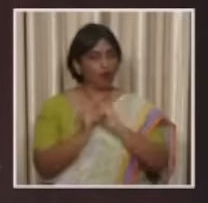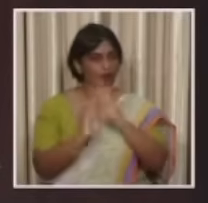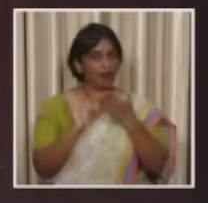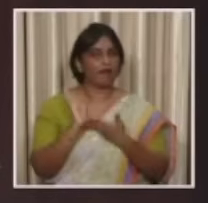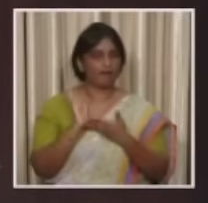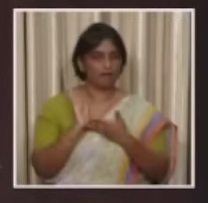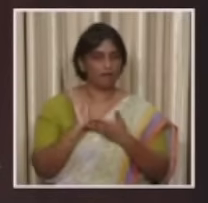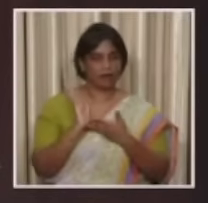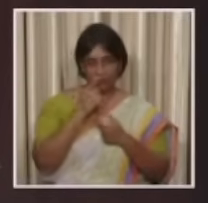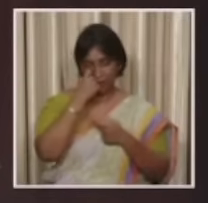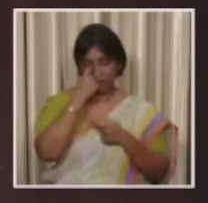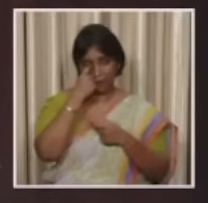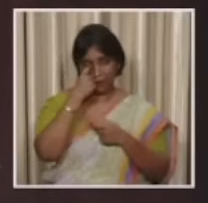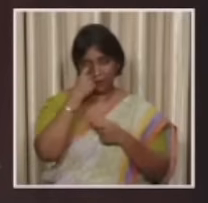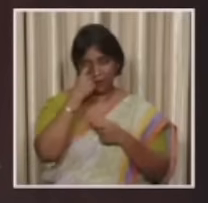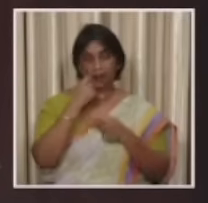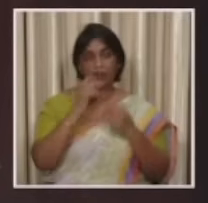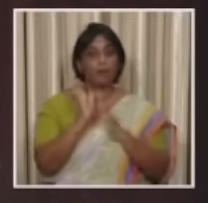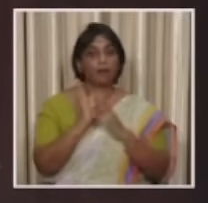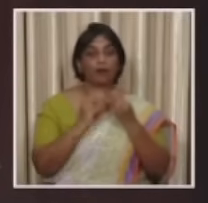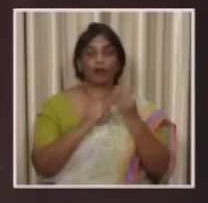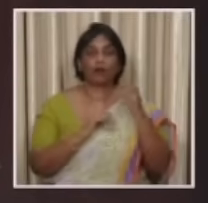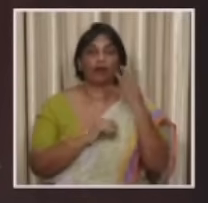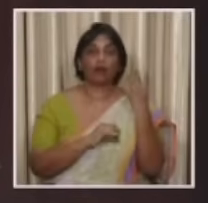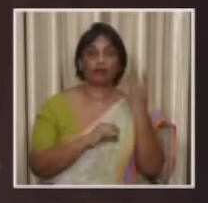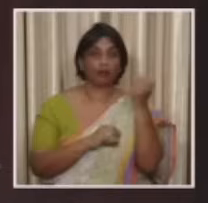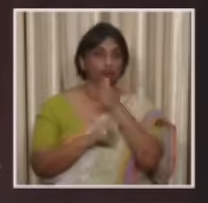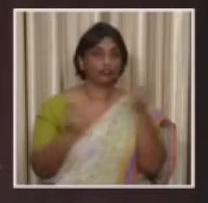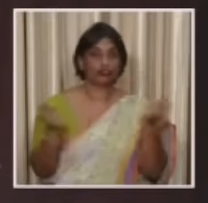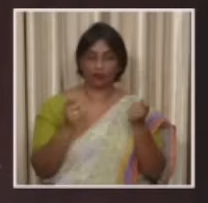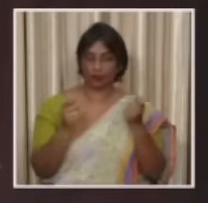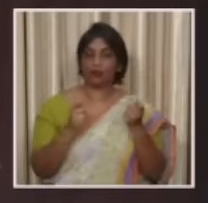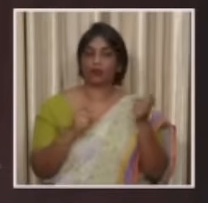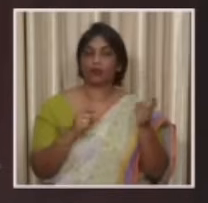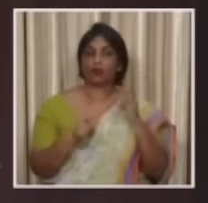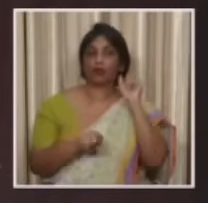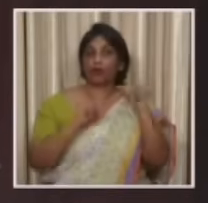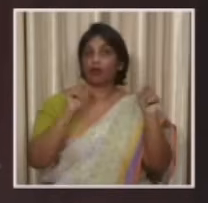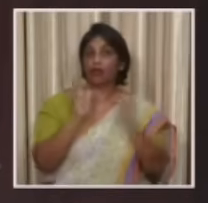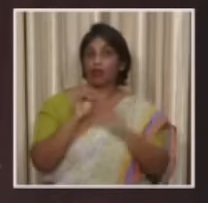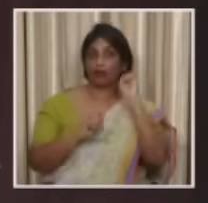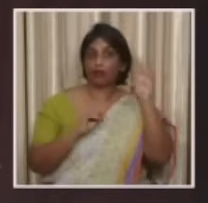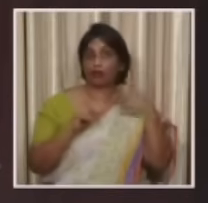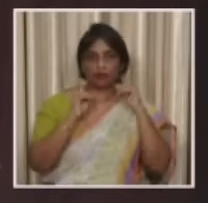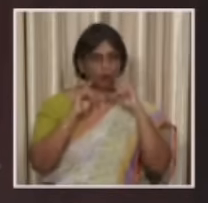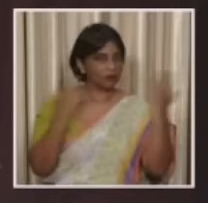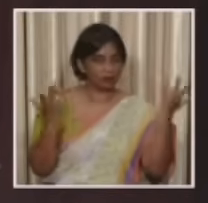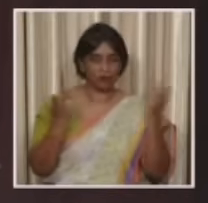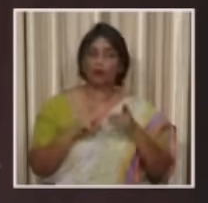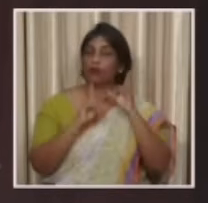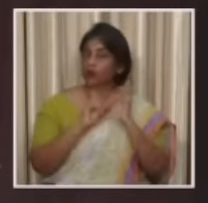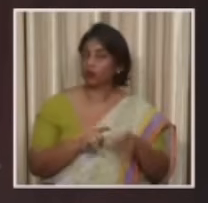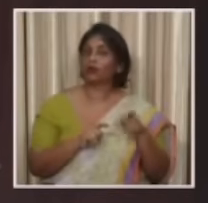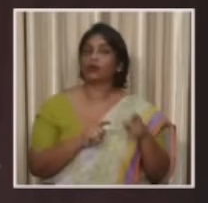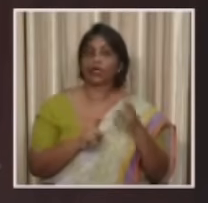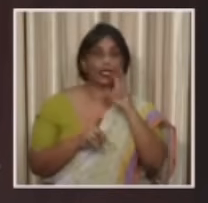තියෙනවා. හරි මන්නාරමේ දිලා තියෙන 4ක් රට බීමහල් එකෙන් කාට කාට මන්ත්‍රීවරු දිලා තියෙනවද මම දන්නේ නැහැ. මේ විදිහට